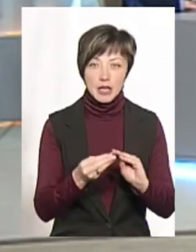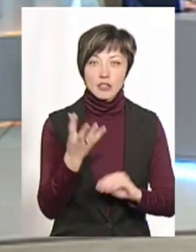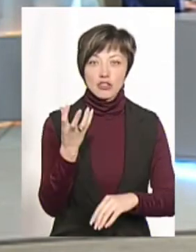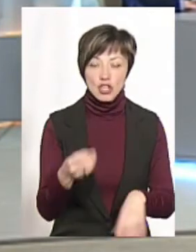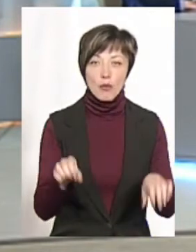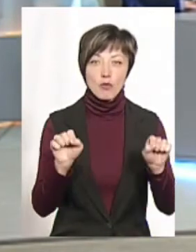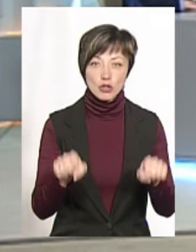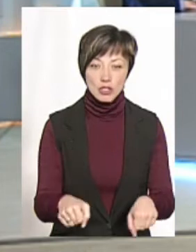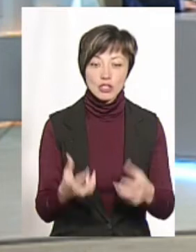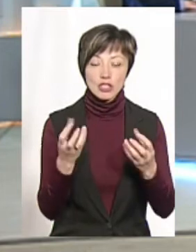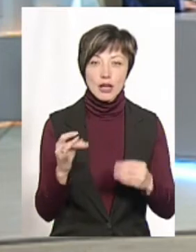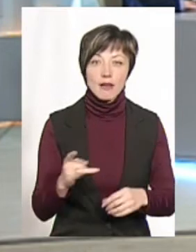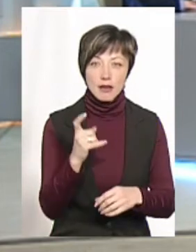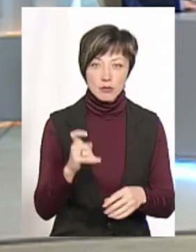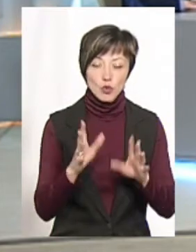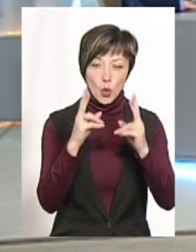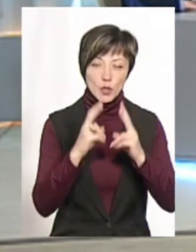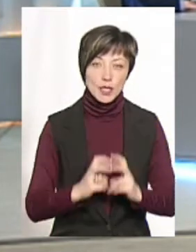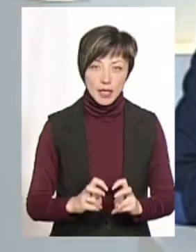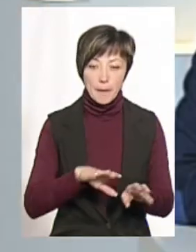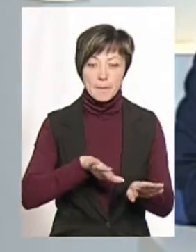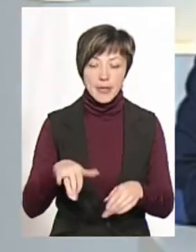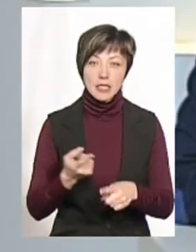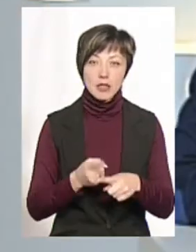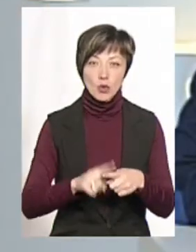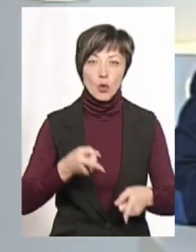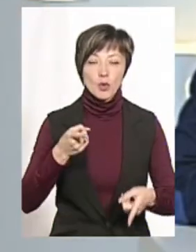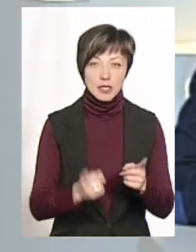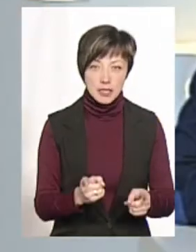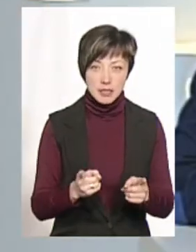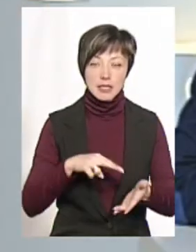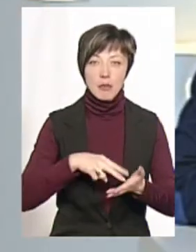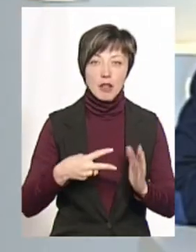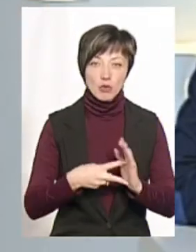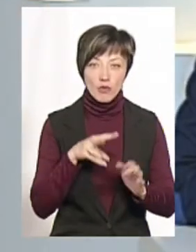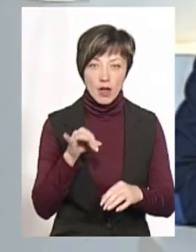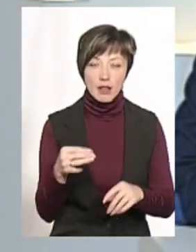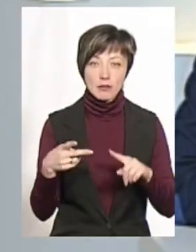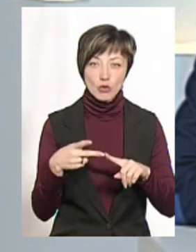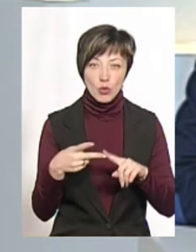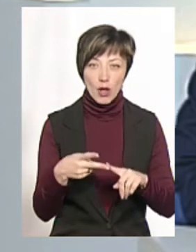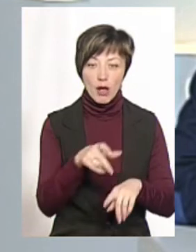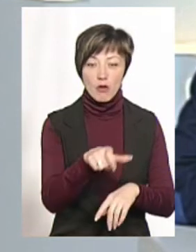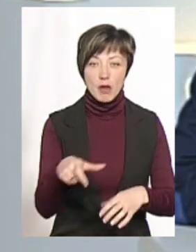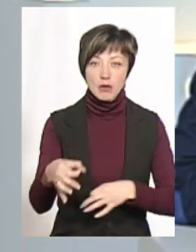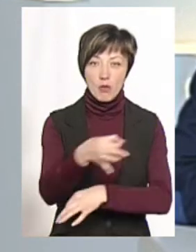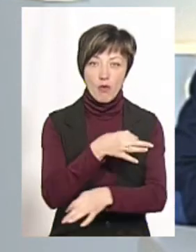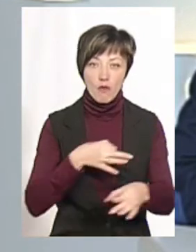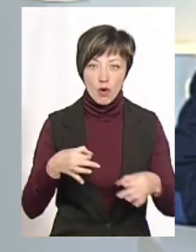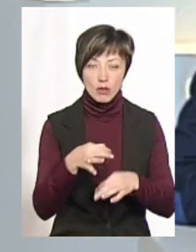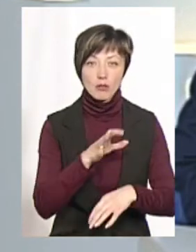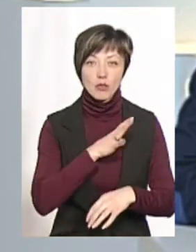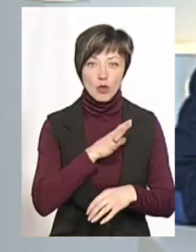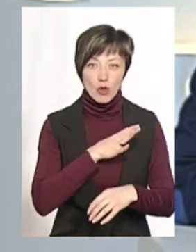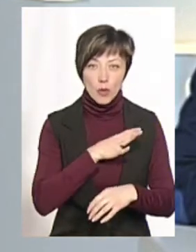ще цілком можливо, що ще кілька разів будуть розглядати. Після того ми дійсно запланували друге громадське обговорення, яке